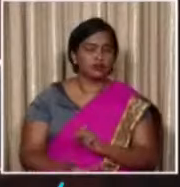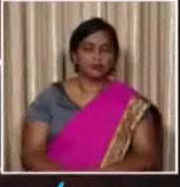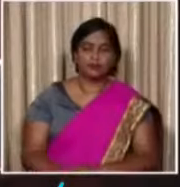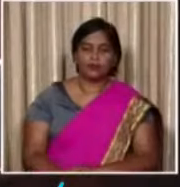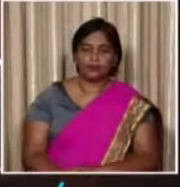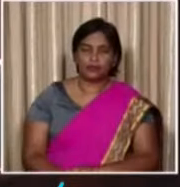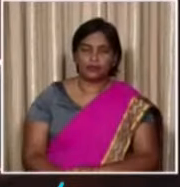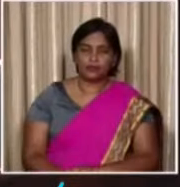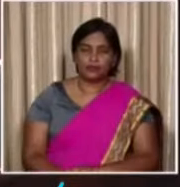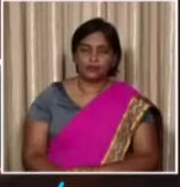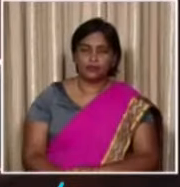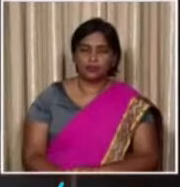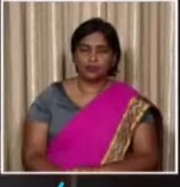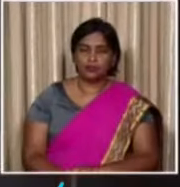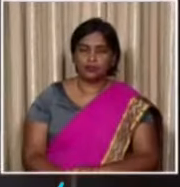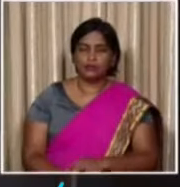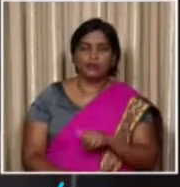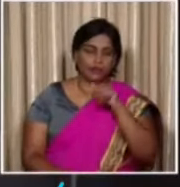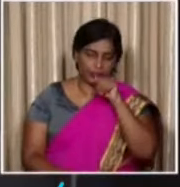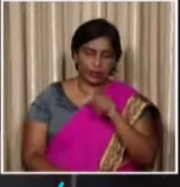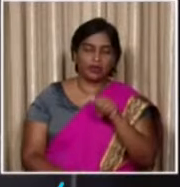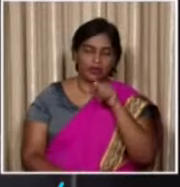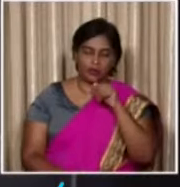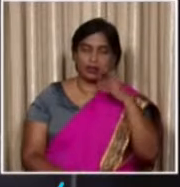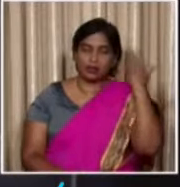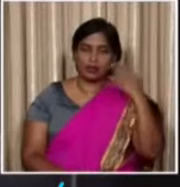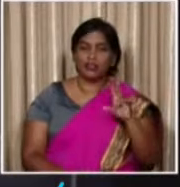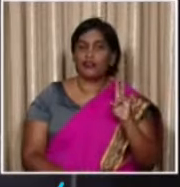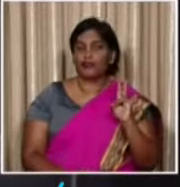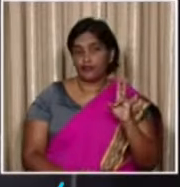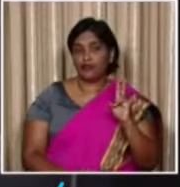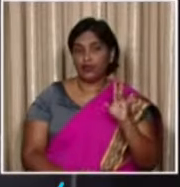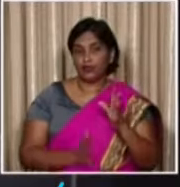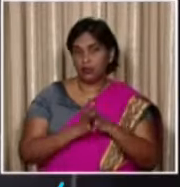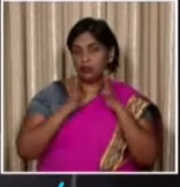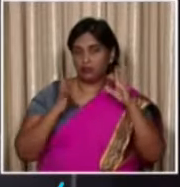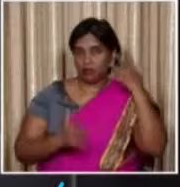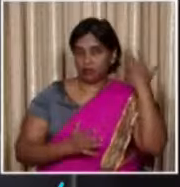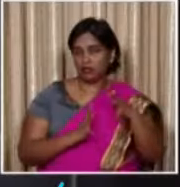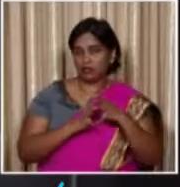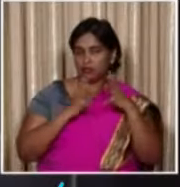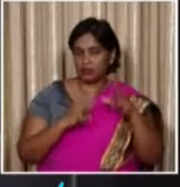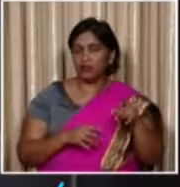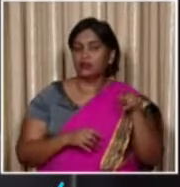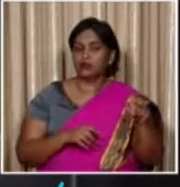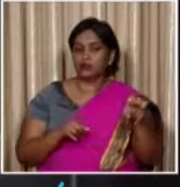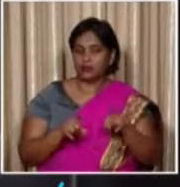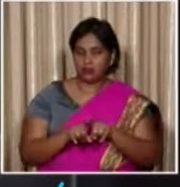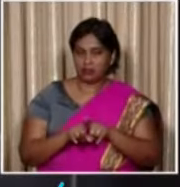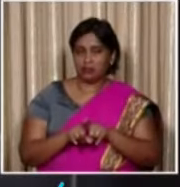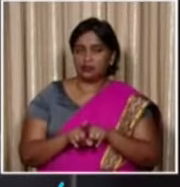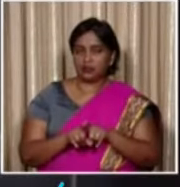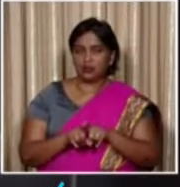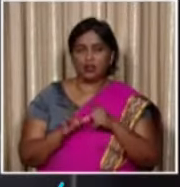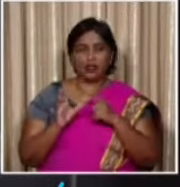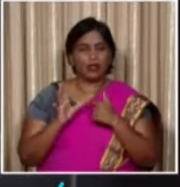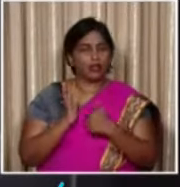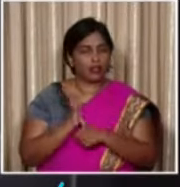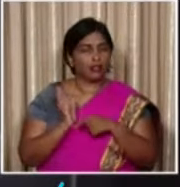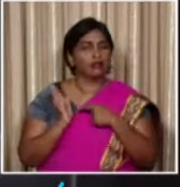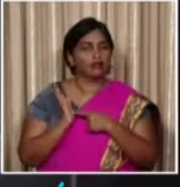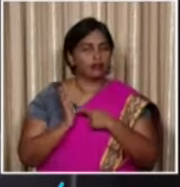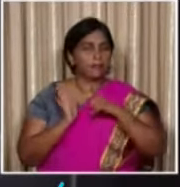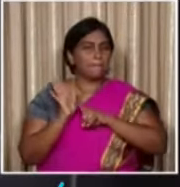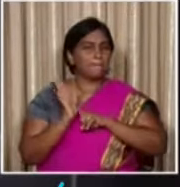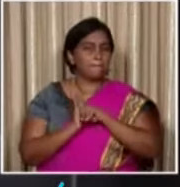අහන්නේ ඔබතුමා කියපු කාරණේ සත්‍යයක් ඇත්තම මරණ 25ක් කියන්නේ විශාල මරණ ප්‍රමාණයක් ඒත් එකම මෙහි පනතත් ආඥා පනතත්